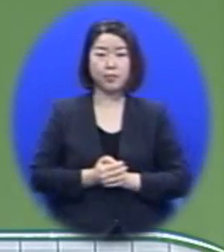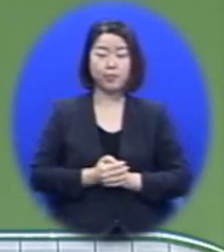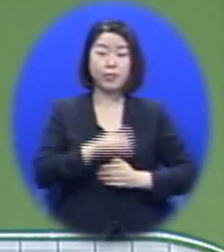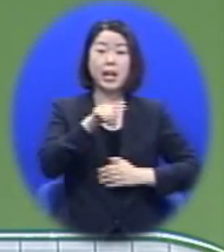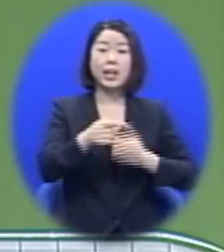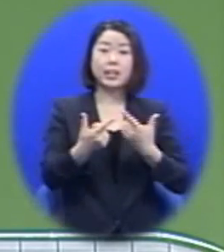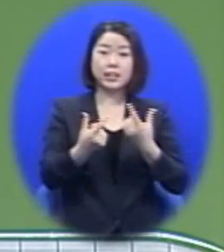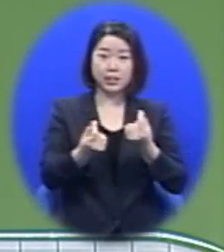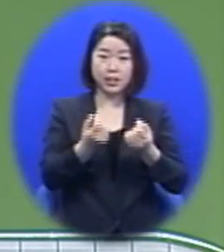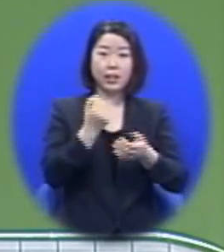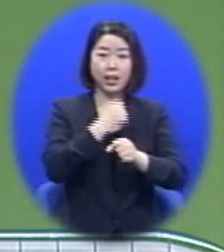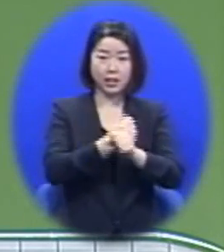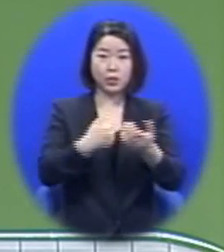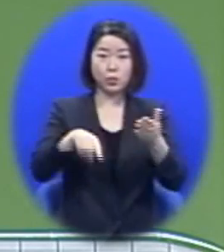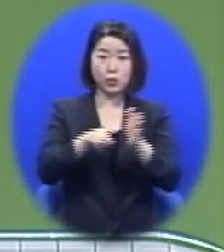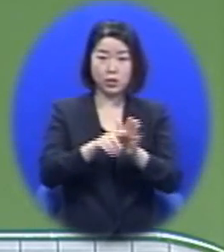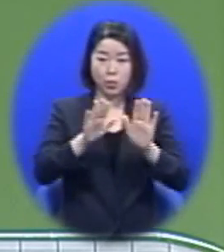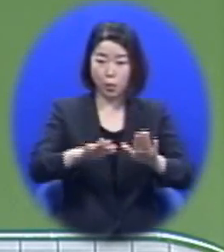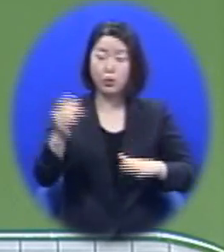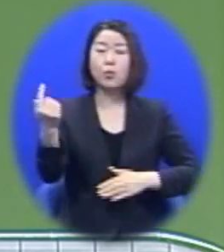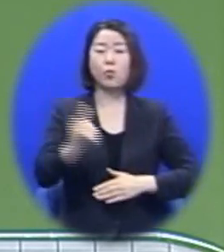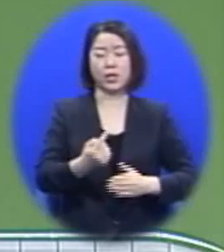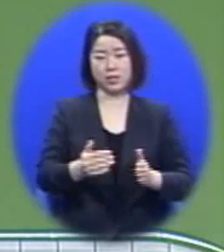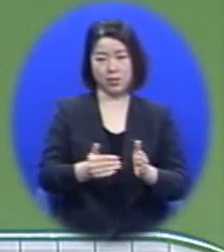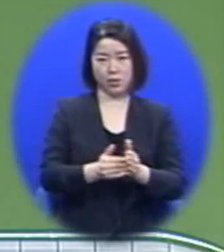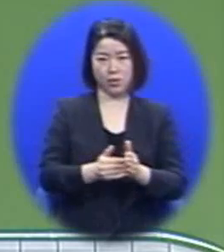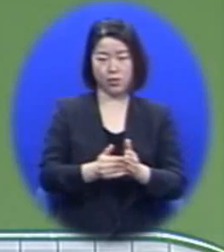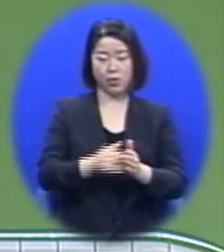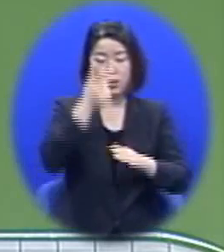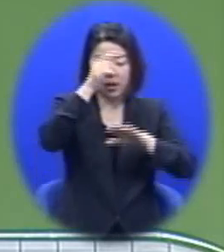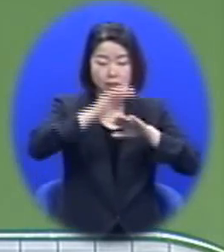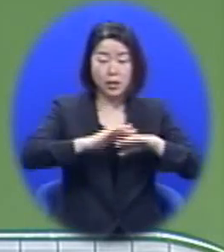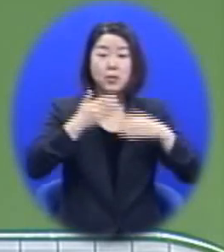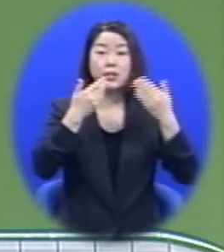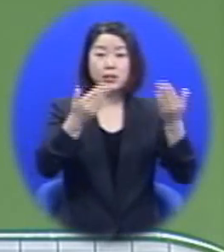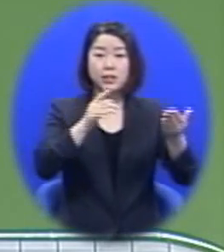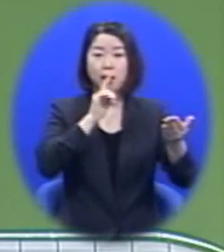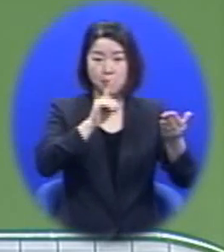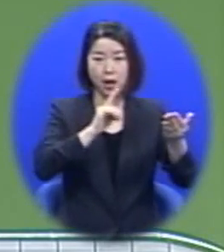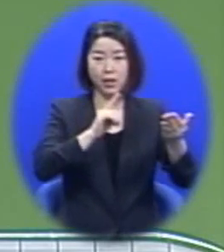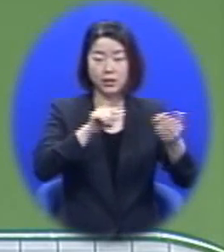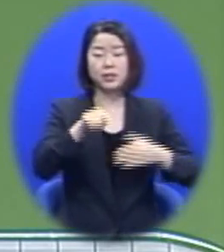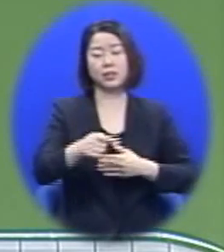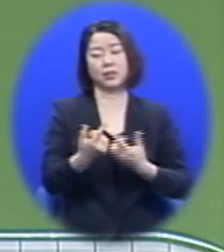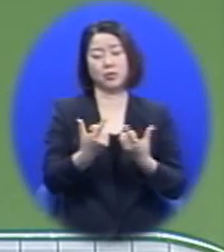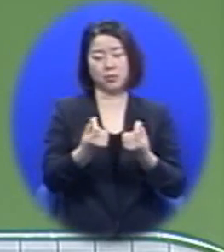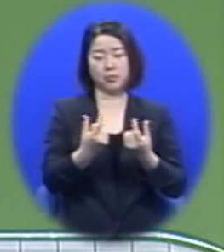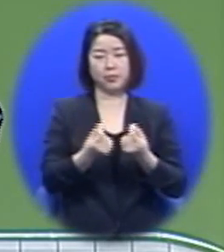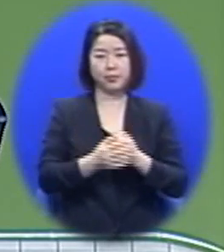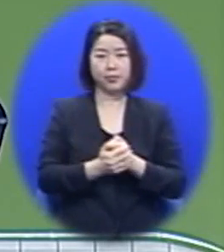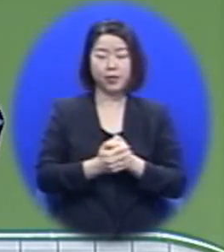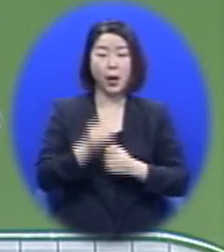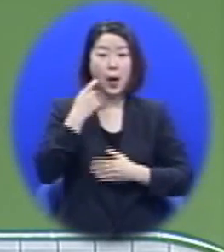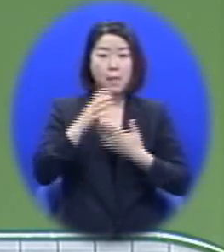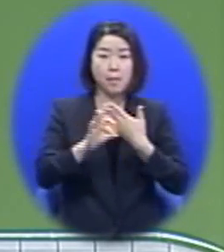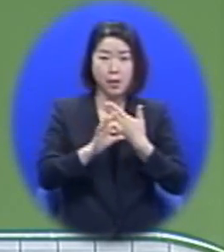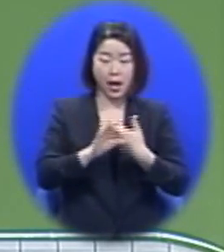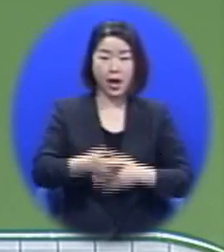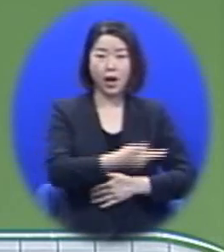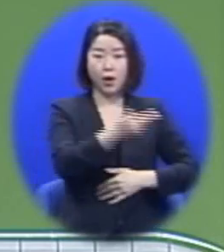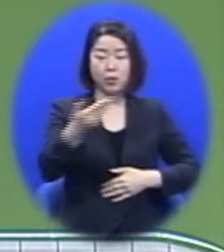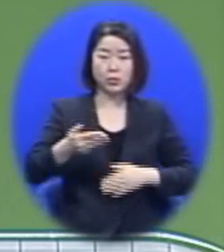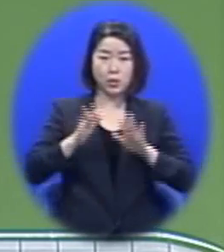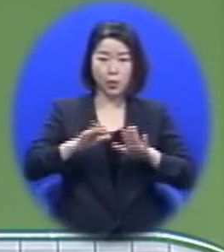그렇게 하려고 오늘 온 거예요. 예배 드린다는 말은 그 말입니다. 만약에 여러분들이 오늘